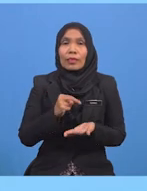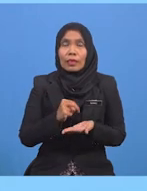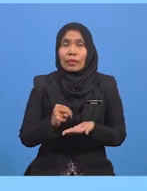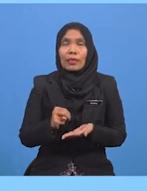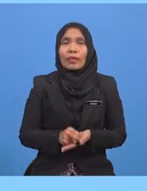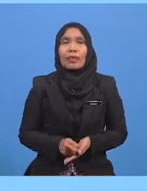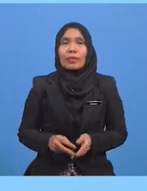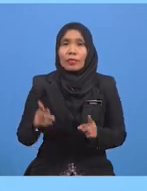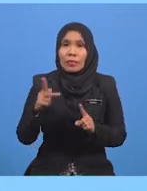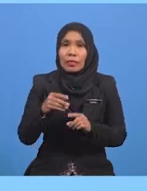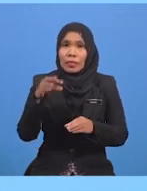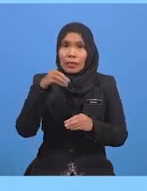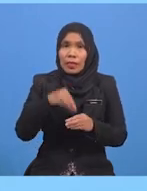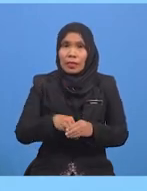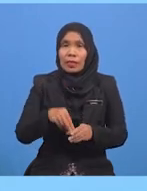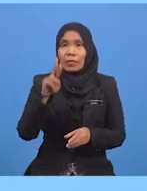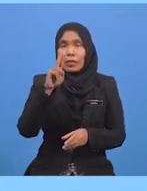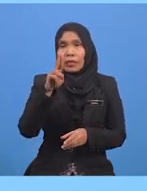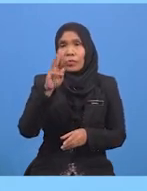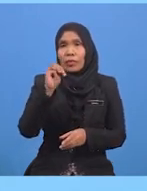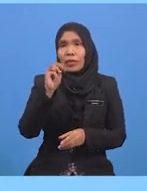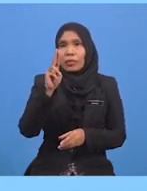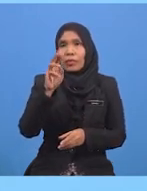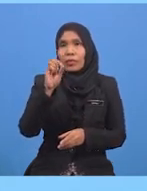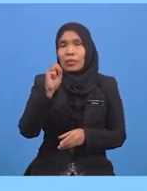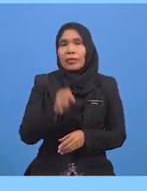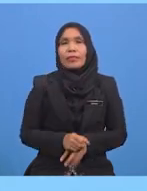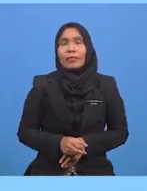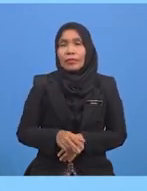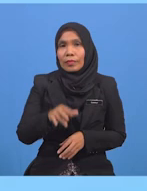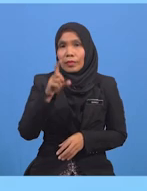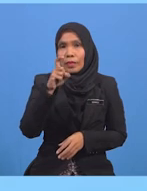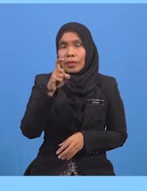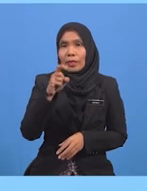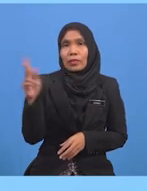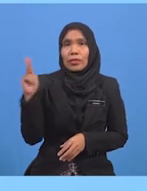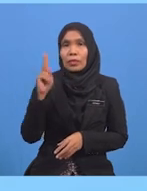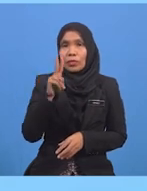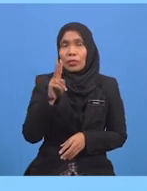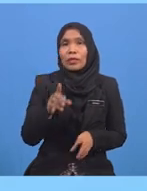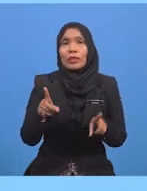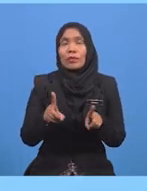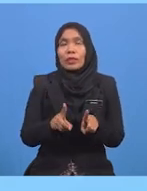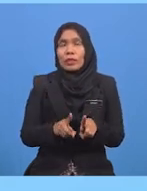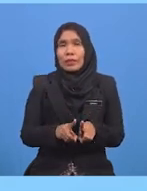nilai ke dalam rumus x kuasa 2 sama